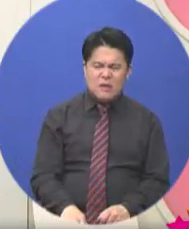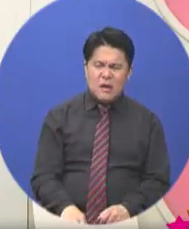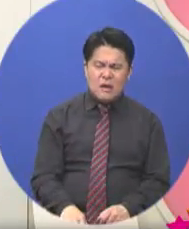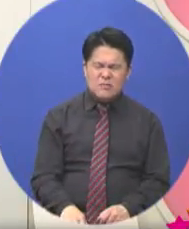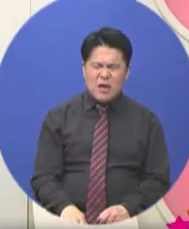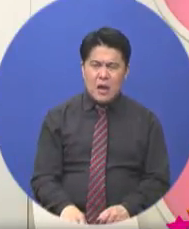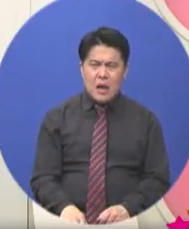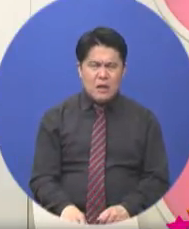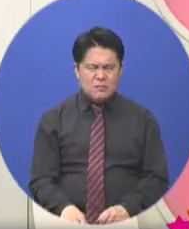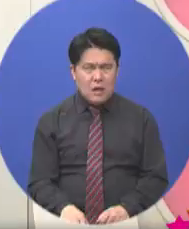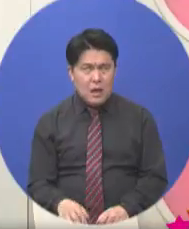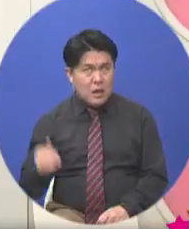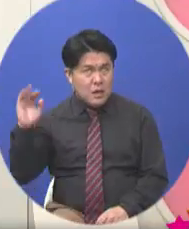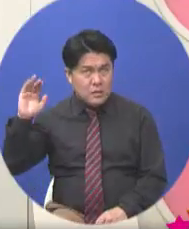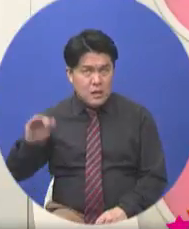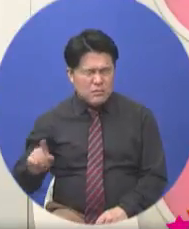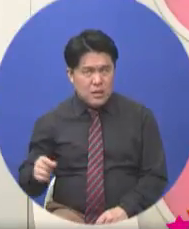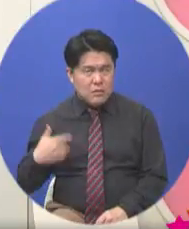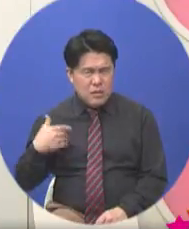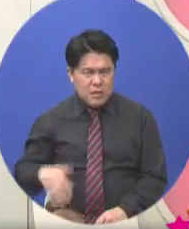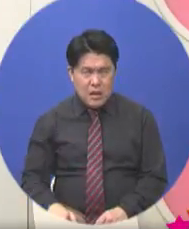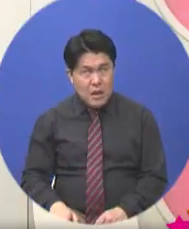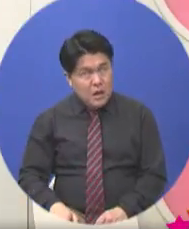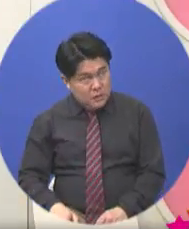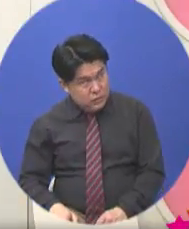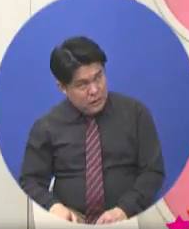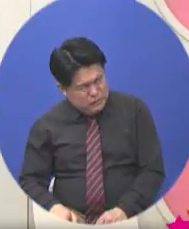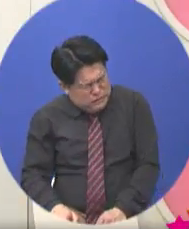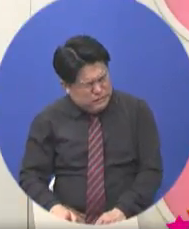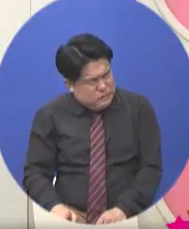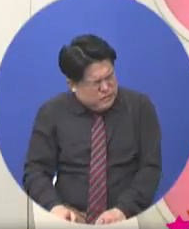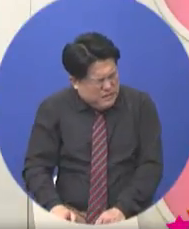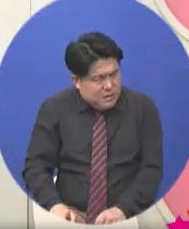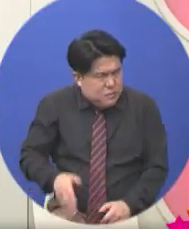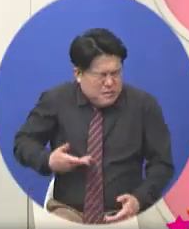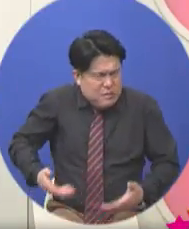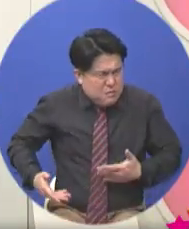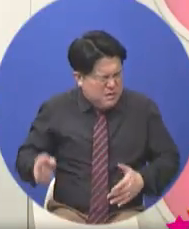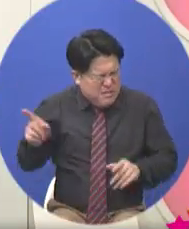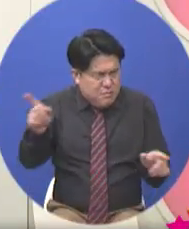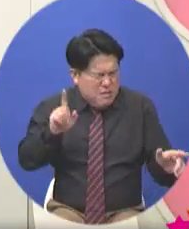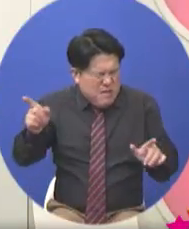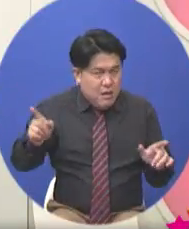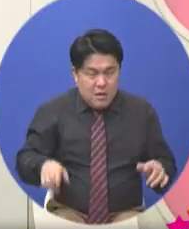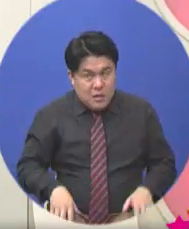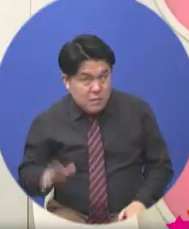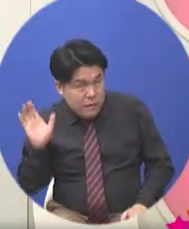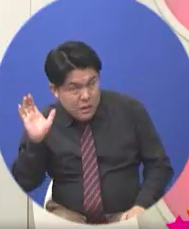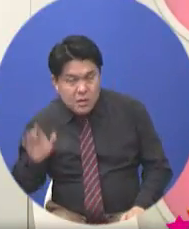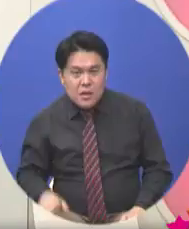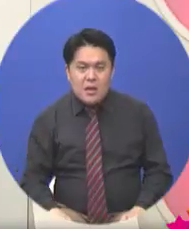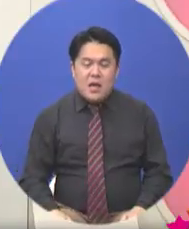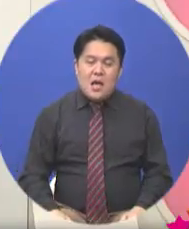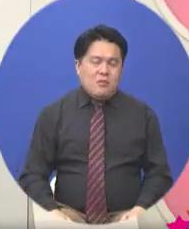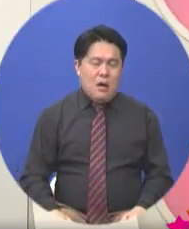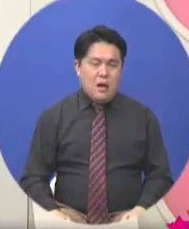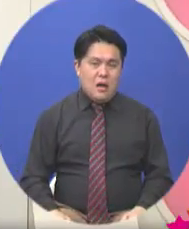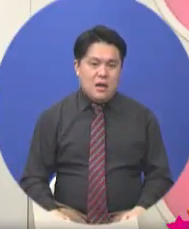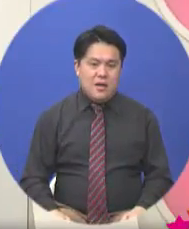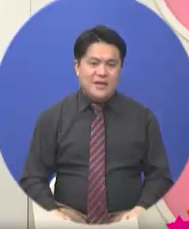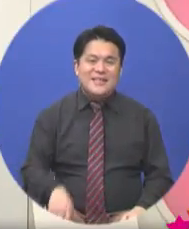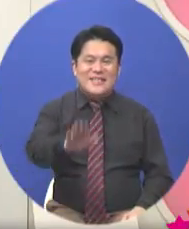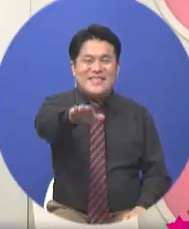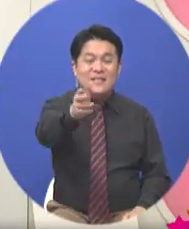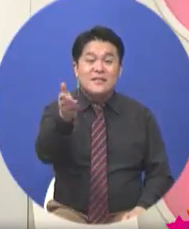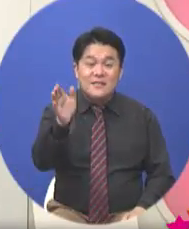뭔 내용인지 이게 무슨 얘기를 하고자 하는 건지. 뭐가 바쁘고 네. 빠르고 네. 뭐가 그랬다는데 이랬다는데. 근데